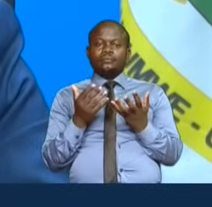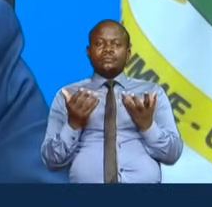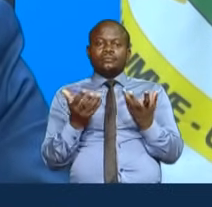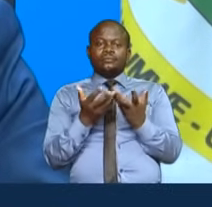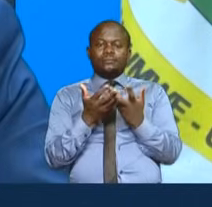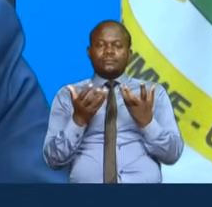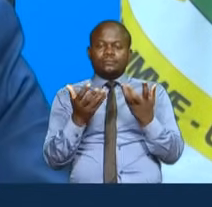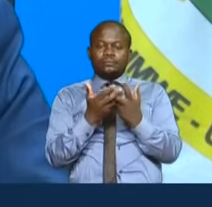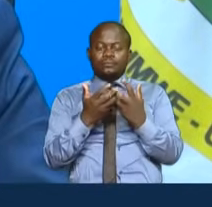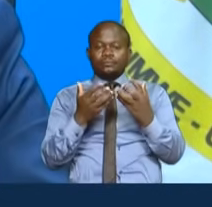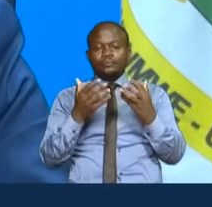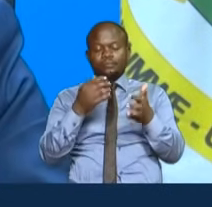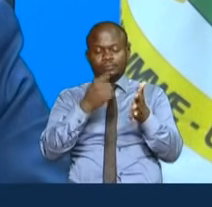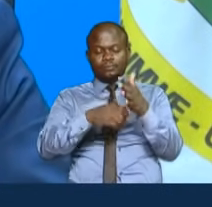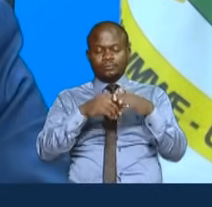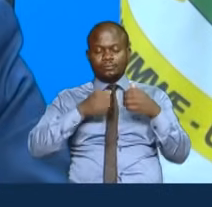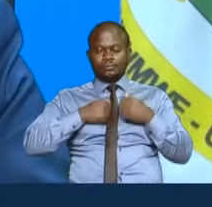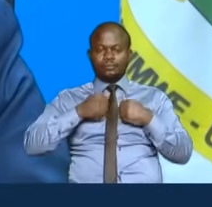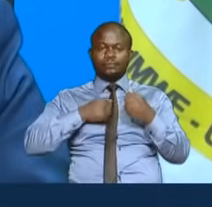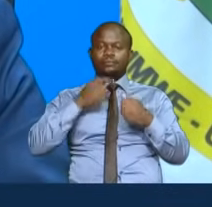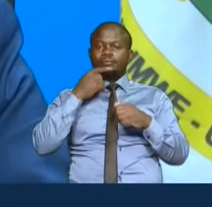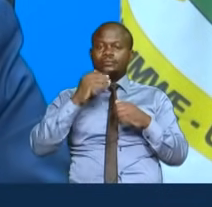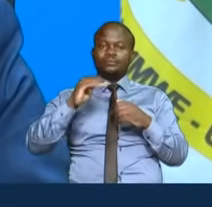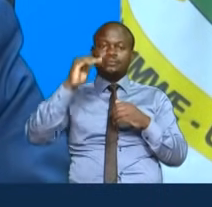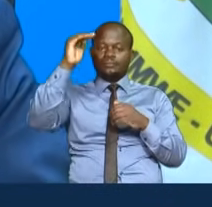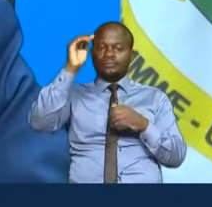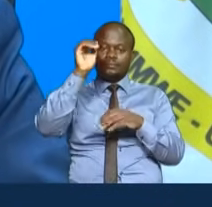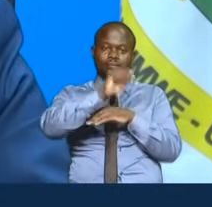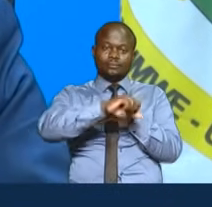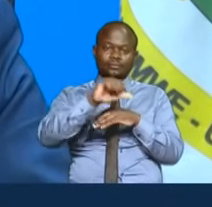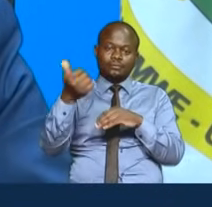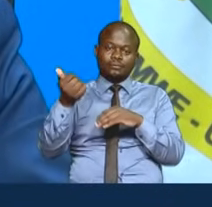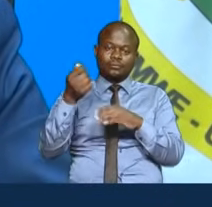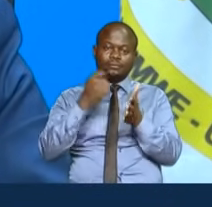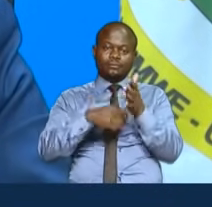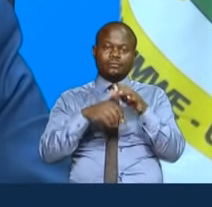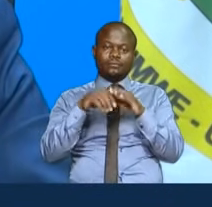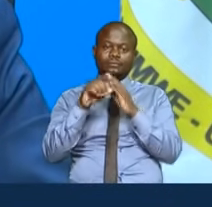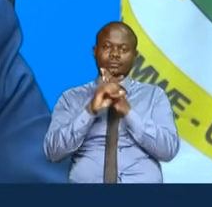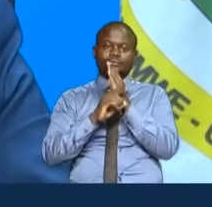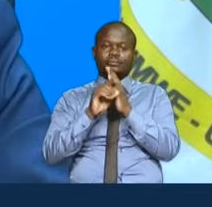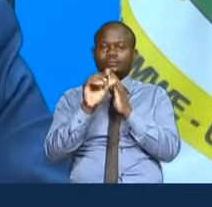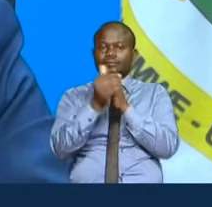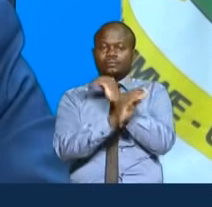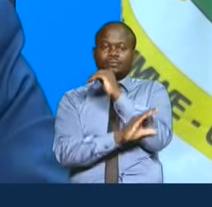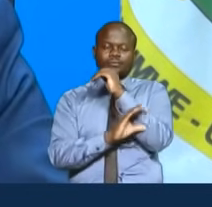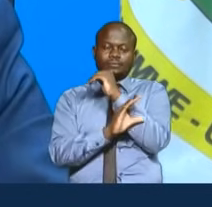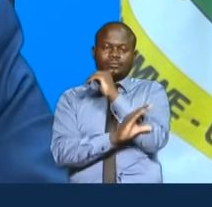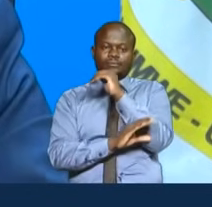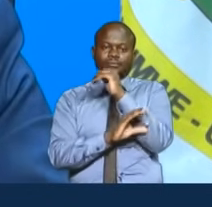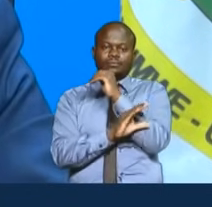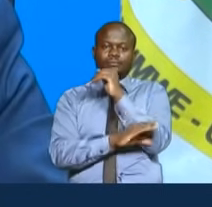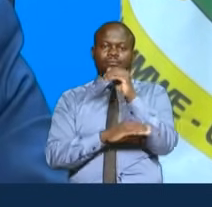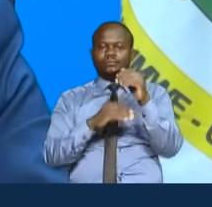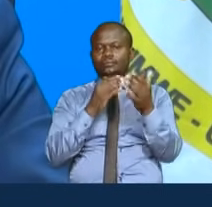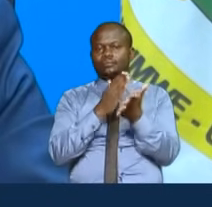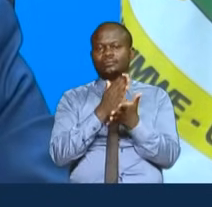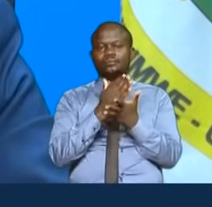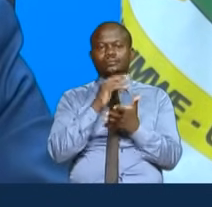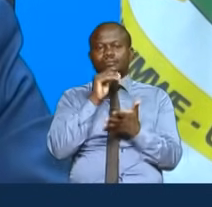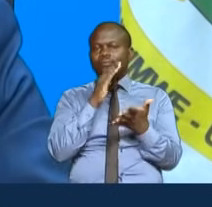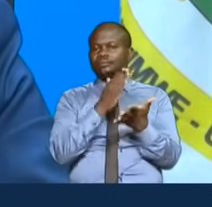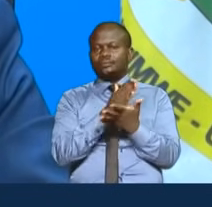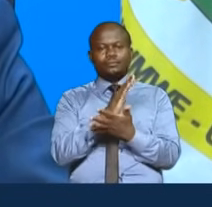kijyanye n'umusoro mu Rwanda kuba uri hejuru kuruta iyindi misoro mu karere no mu bindi bihugu mu by'ukuri ntabwo ari